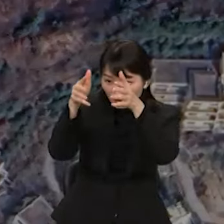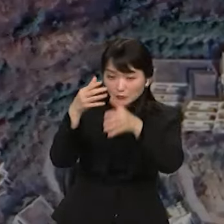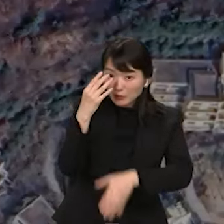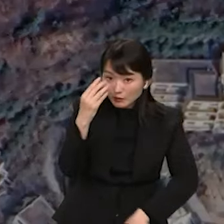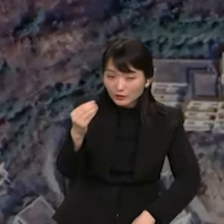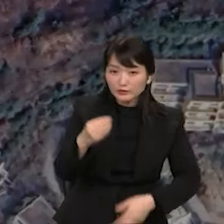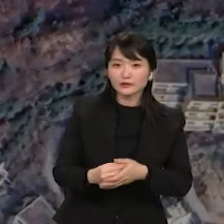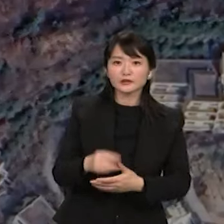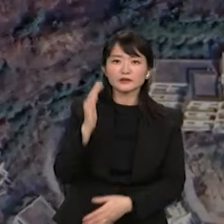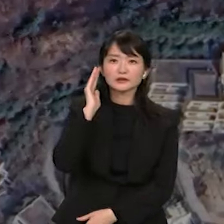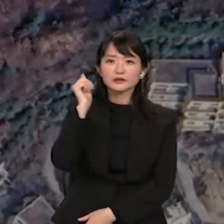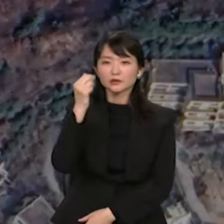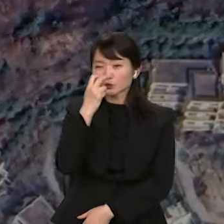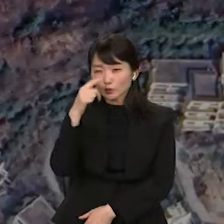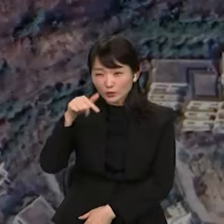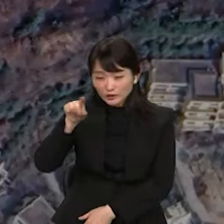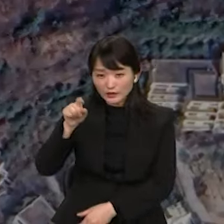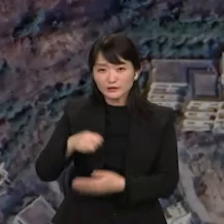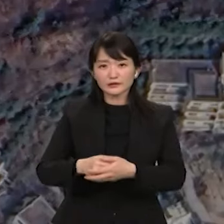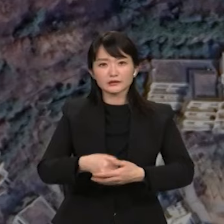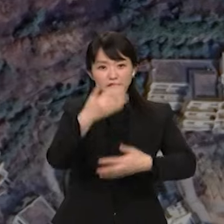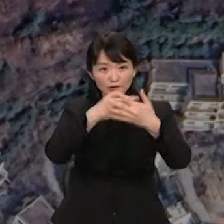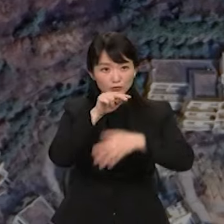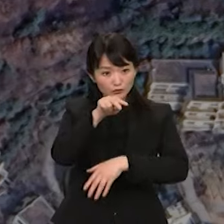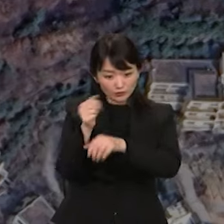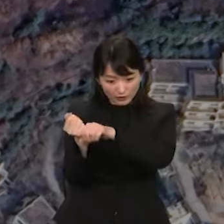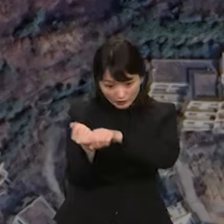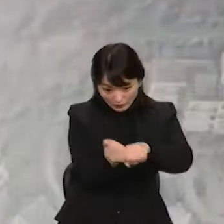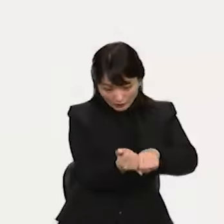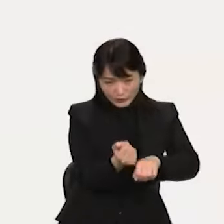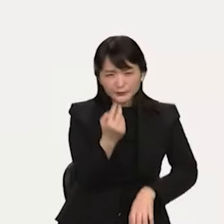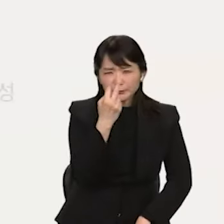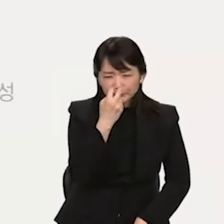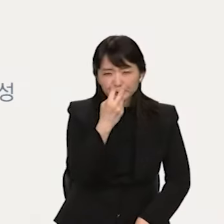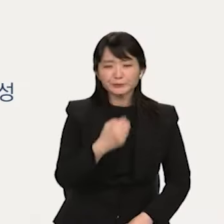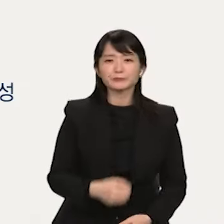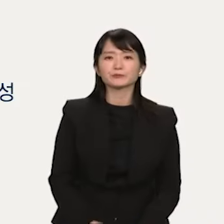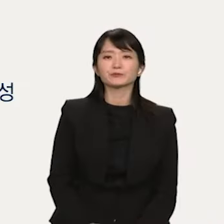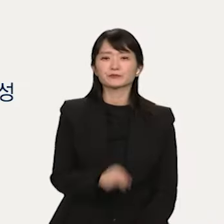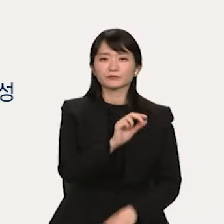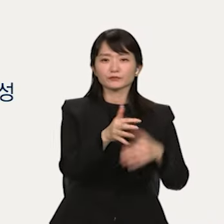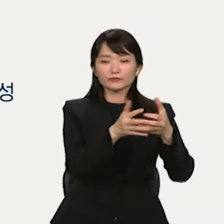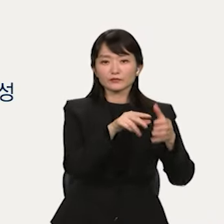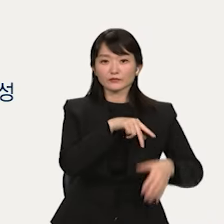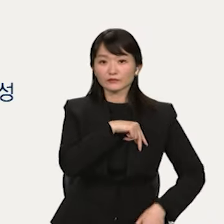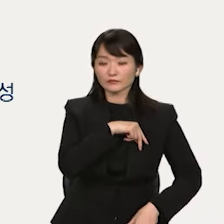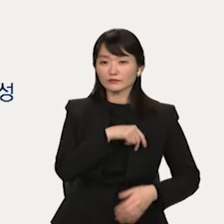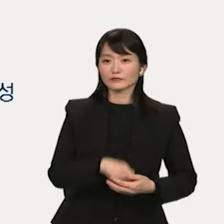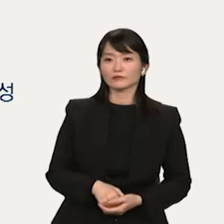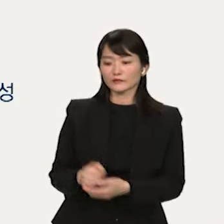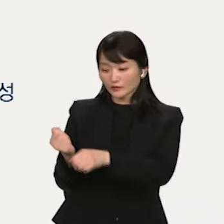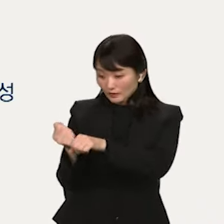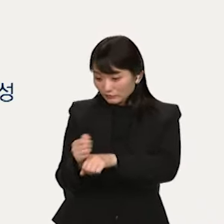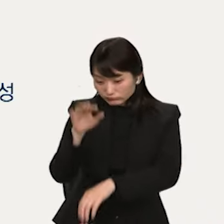이 건물에 스크린 골프 설치를 검토했던 것으로 드러났습니다. 야당 의원에게 골프 연습장 설치를 검토한 적이 있다고